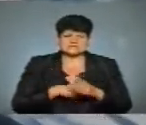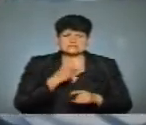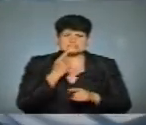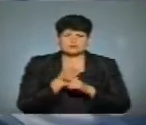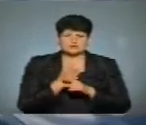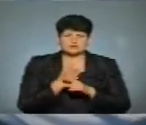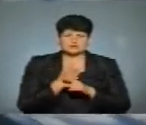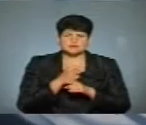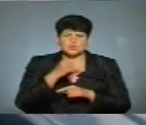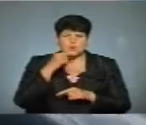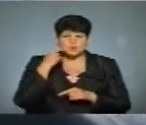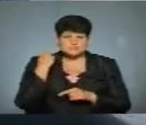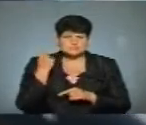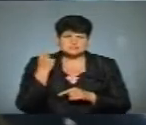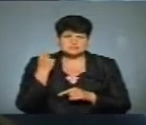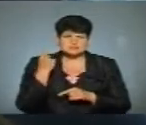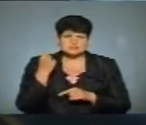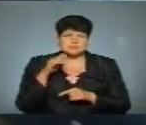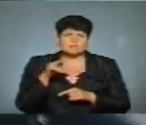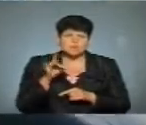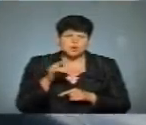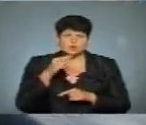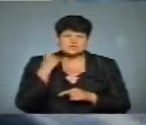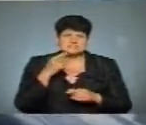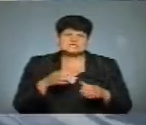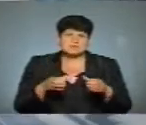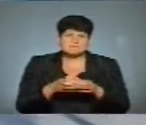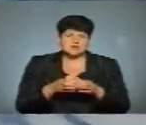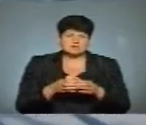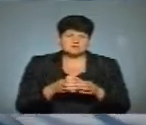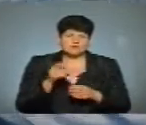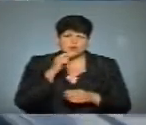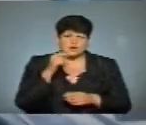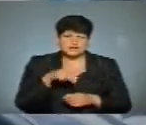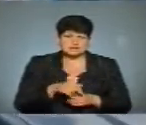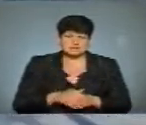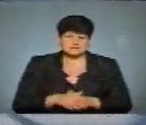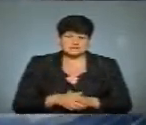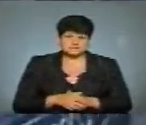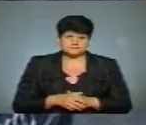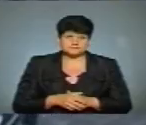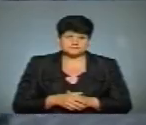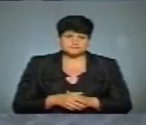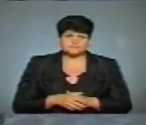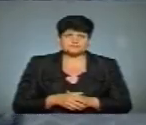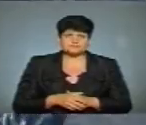заборонити російські та проросійські партії в Україні.